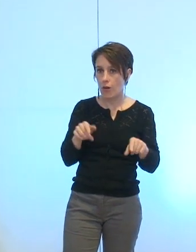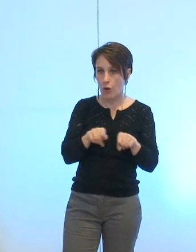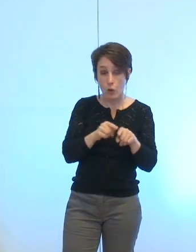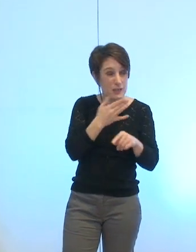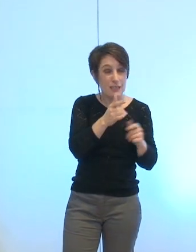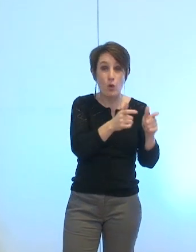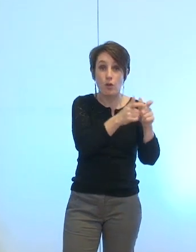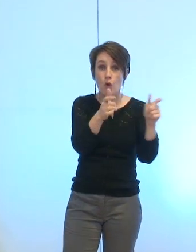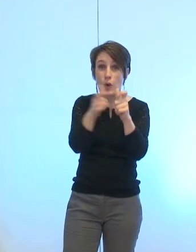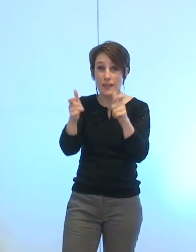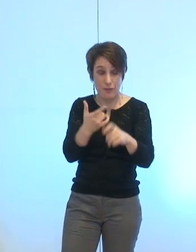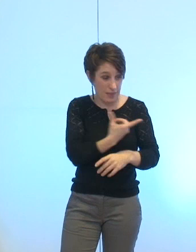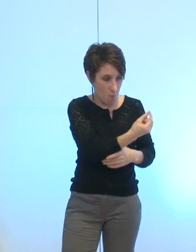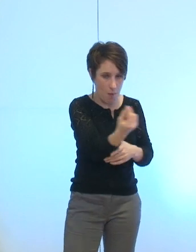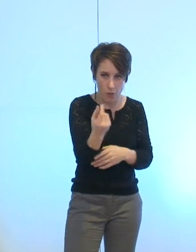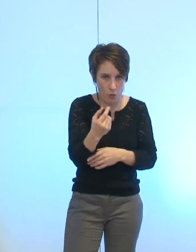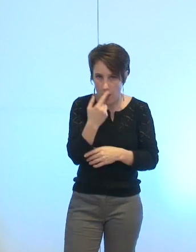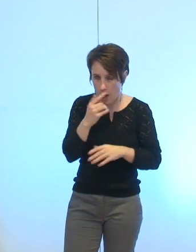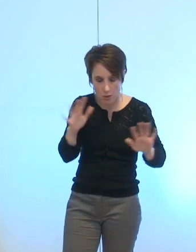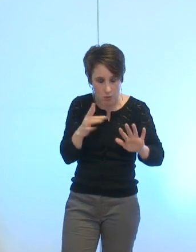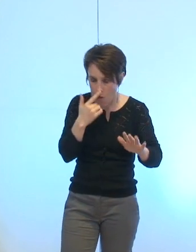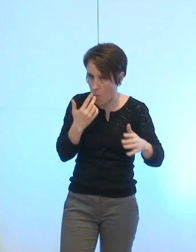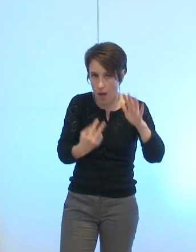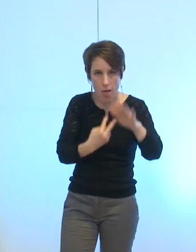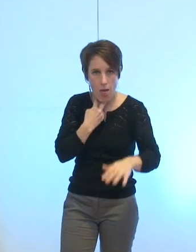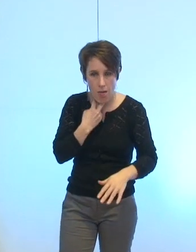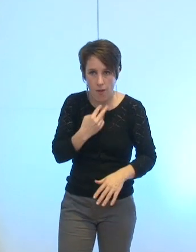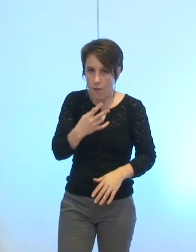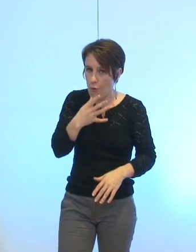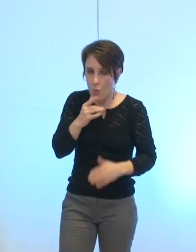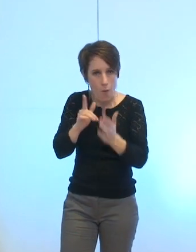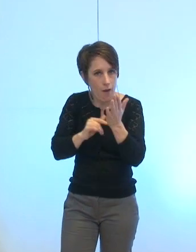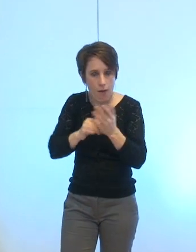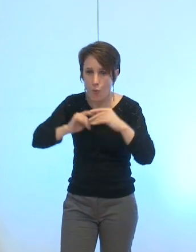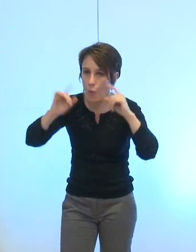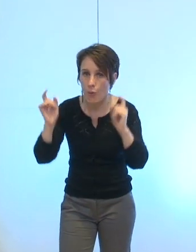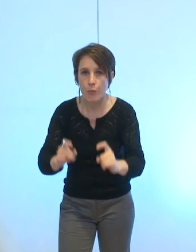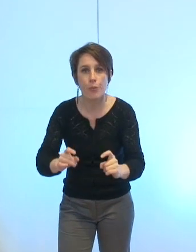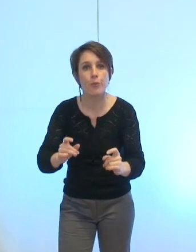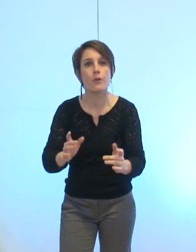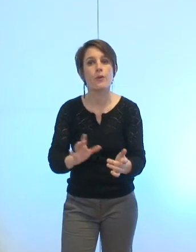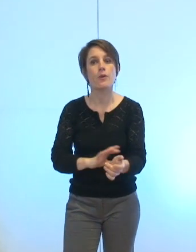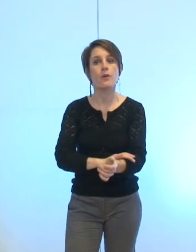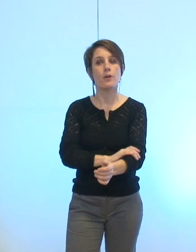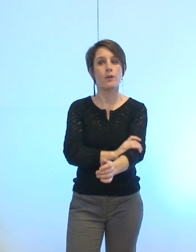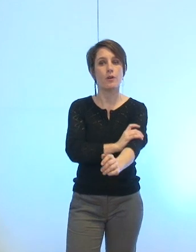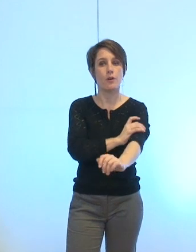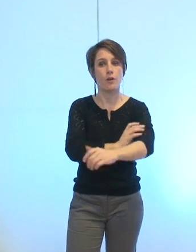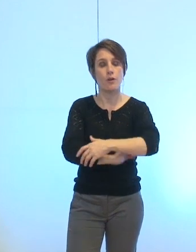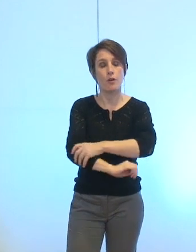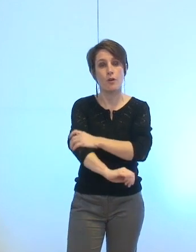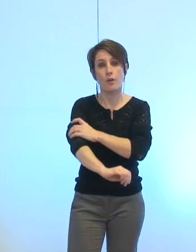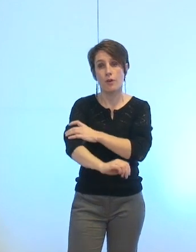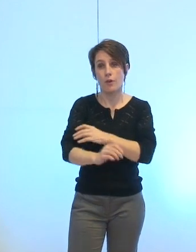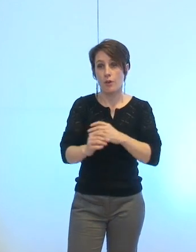nos partenaires de faire des choix de ce type là sans revoir intégralement ce que nous souhaitions faire le périmètre